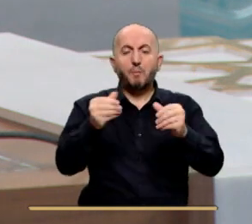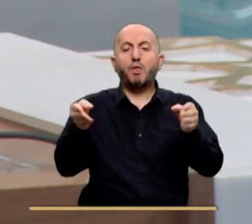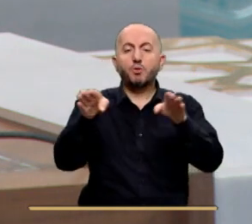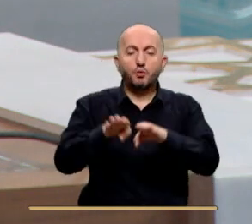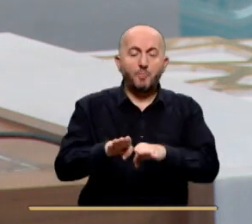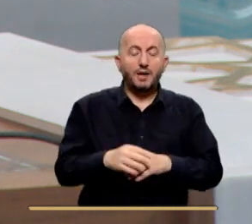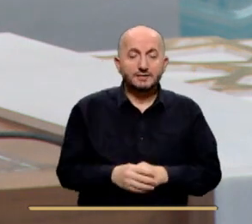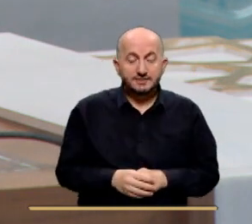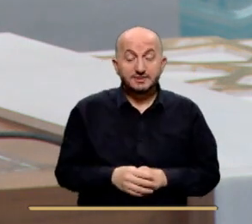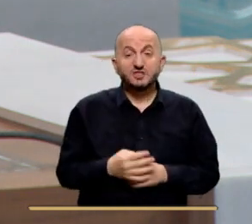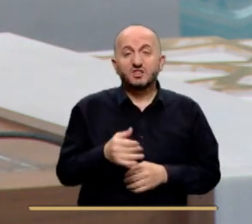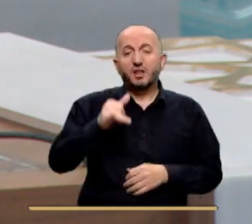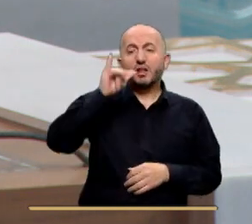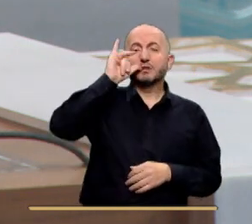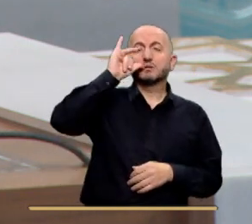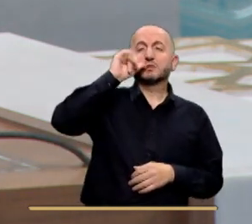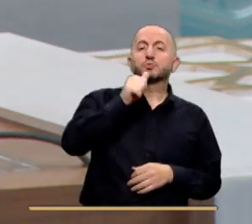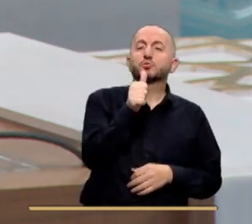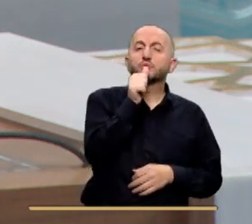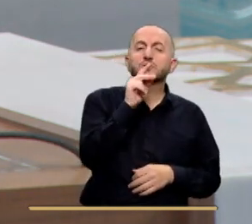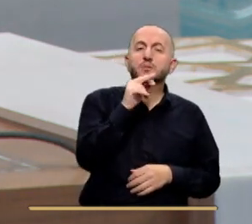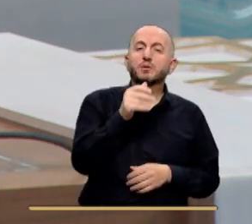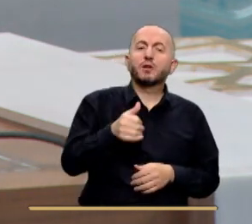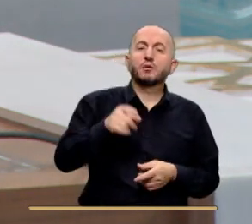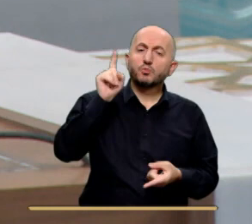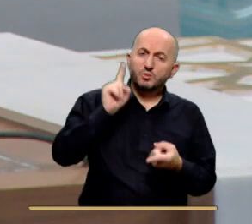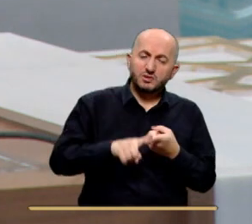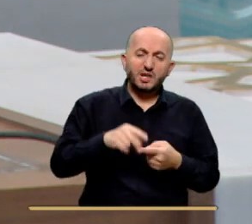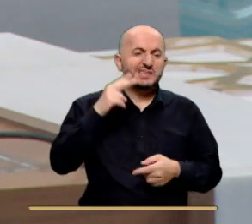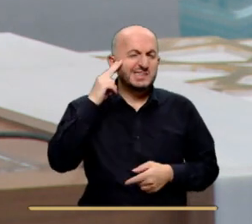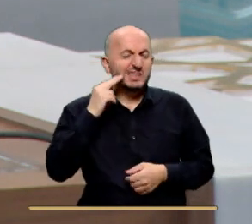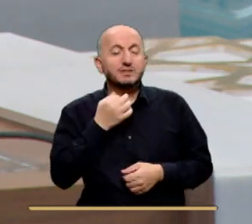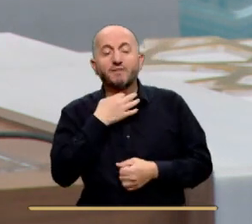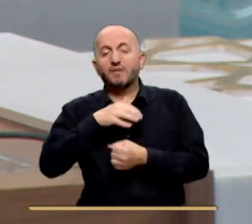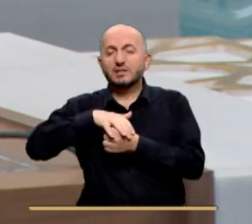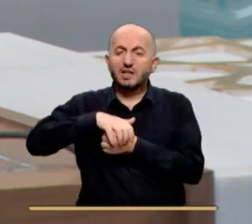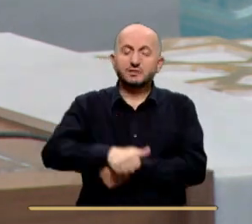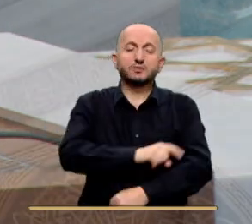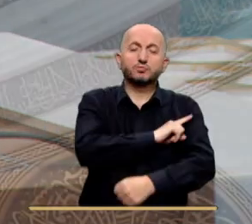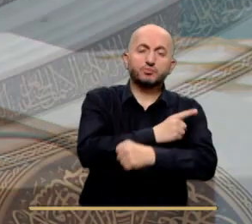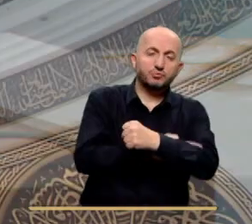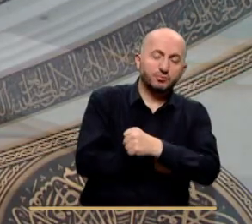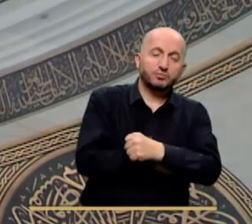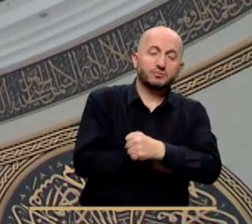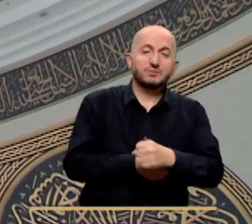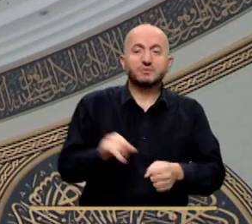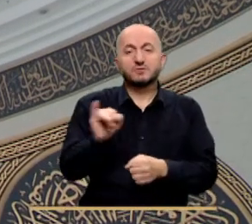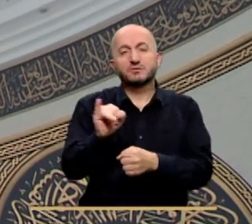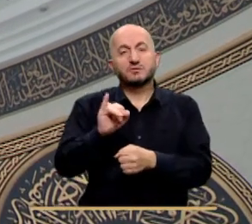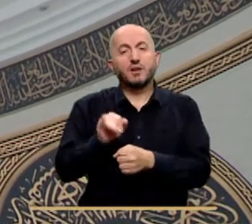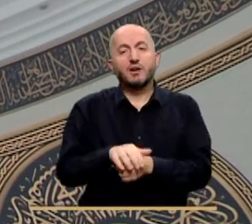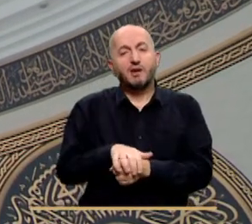toprağa gömen, içkiyi su gibi tüketen, zenginin fakiri ezdiği, güçlünün